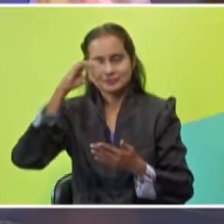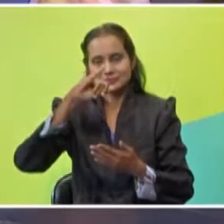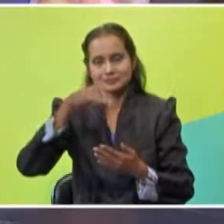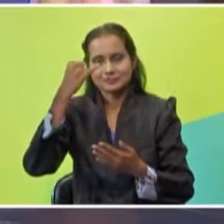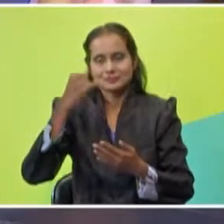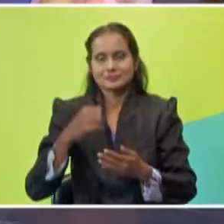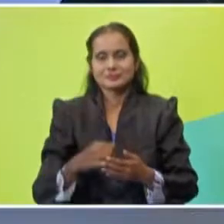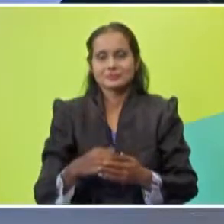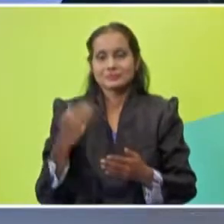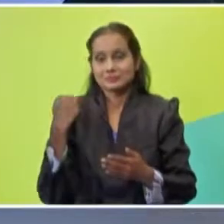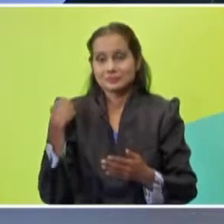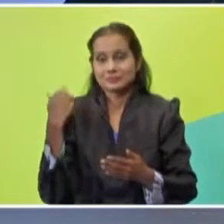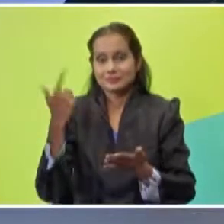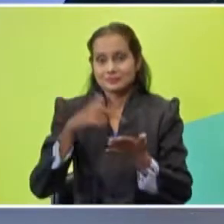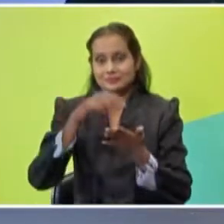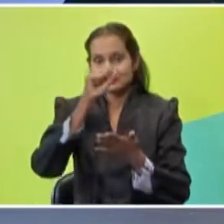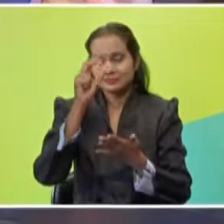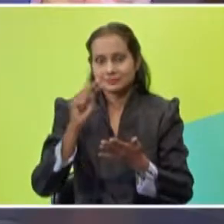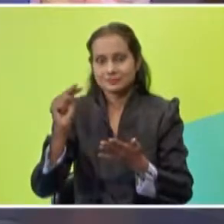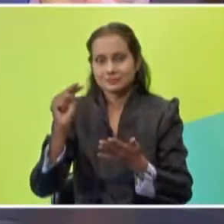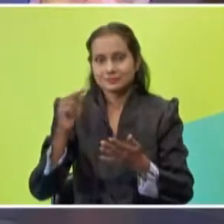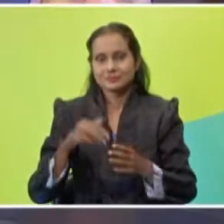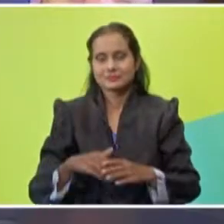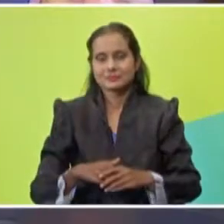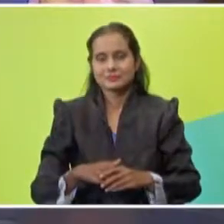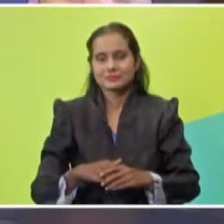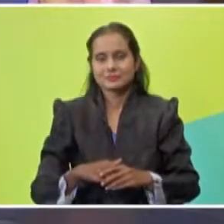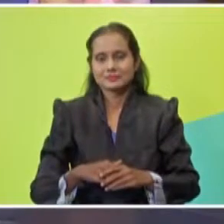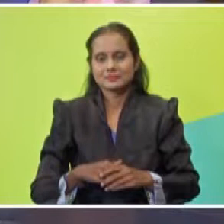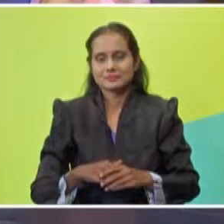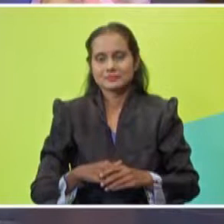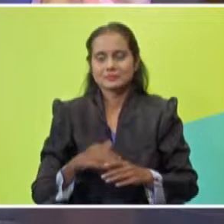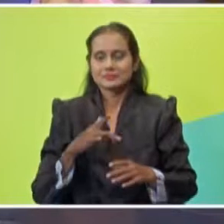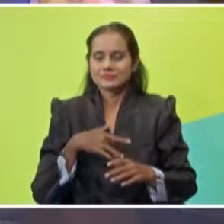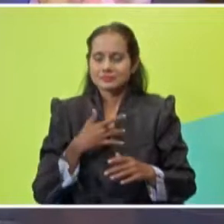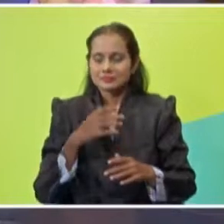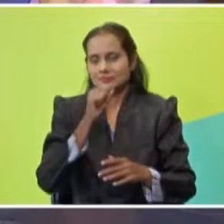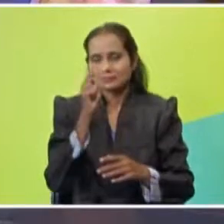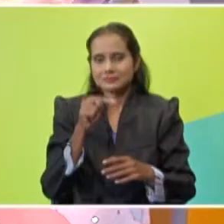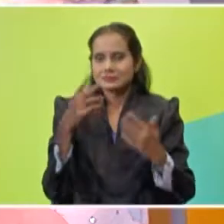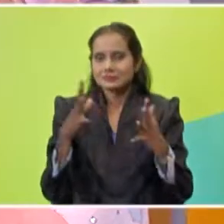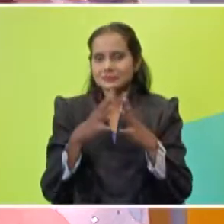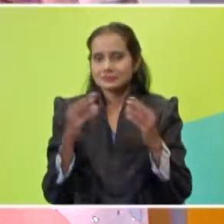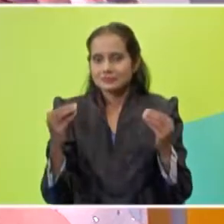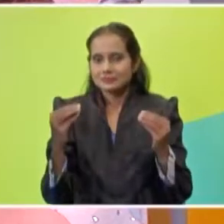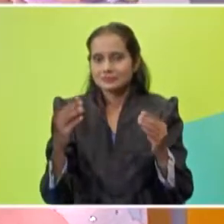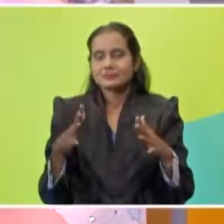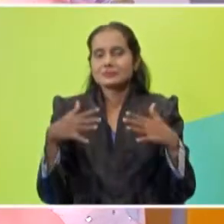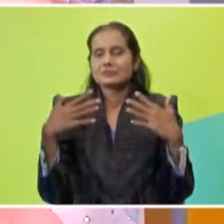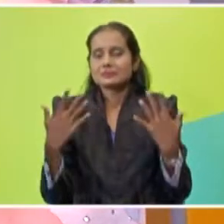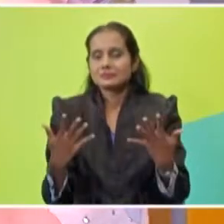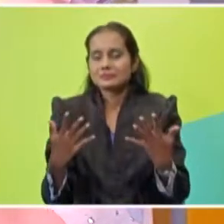desanya Ayah lagi soal rasanya soalnya udah Yes Jadi bagaimana City nak buat